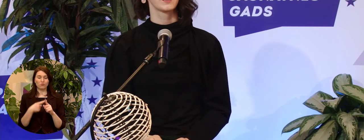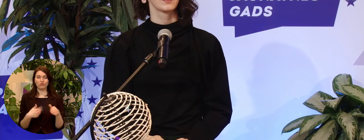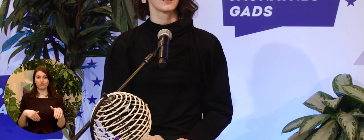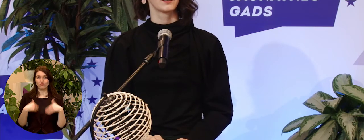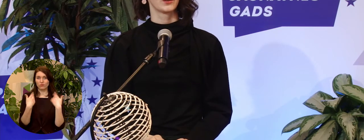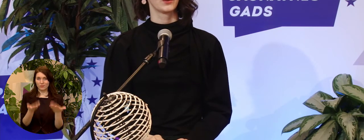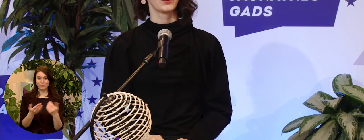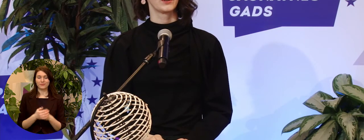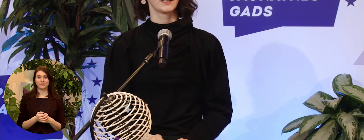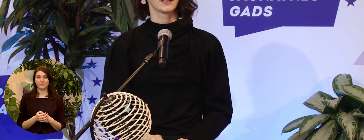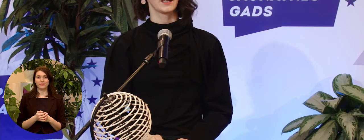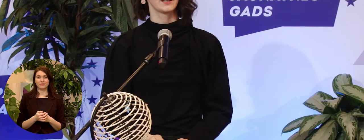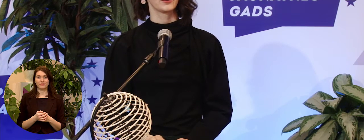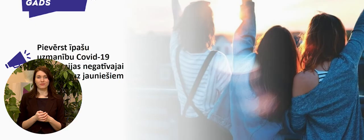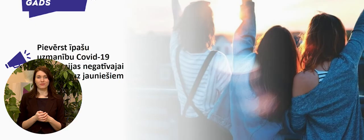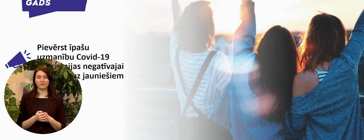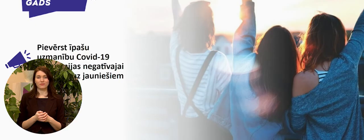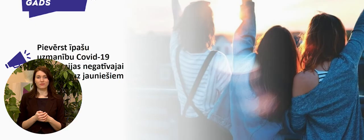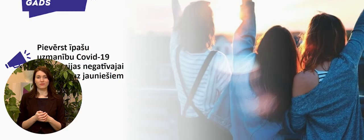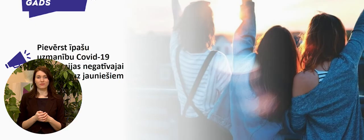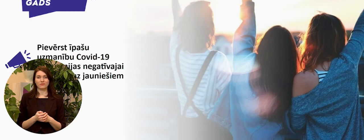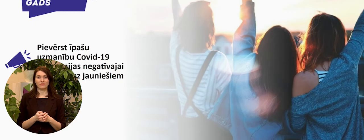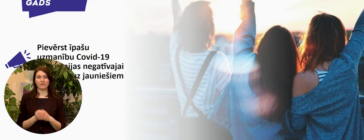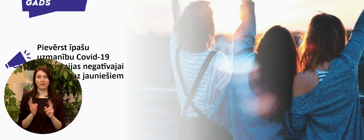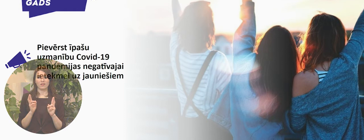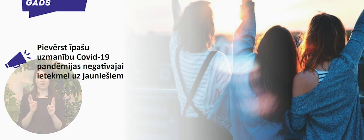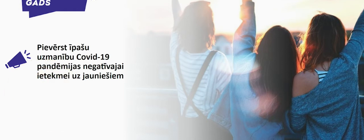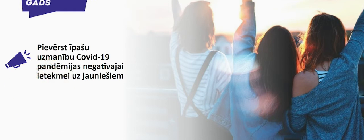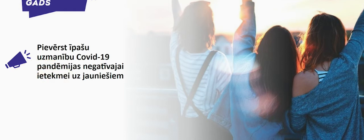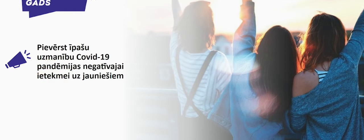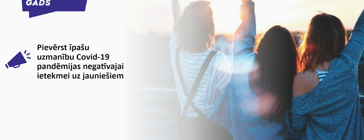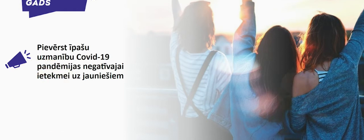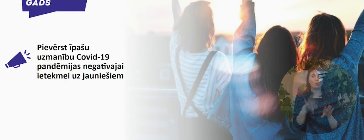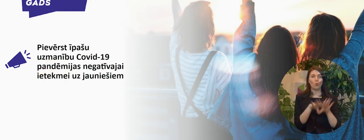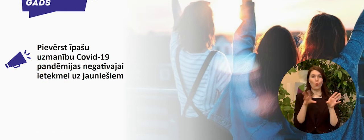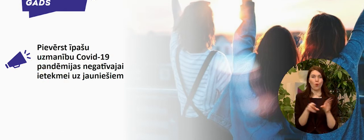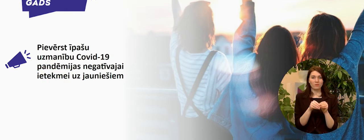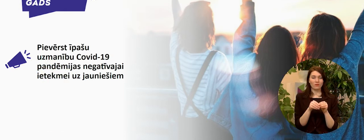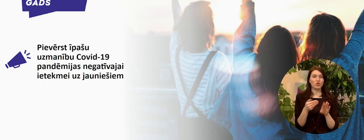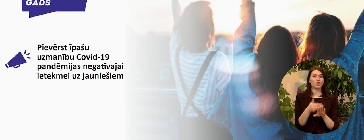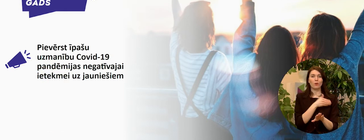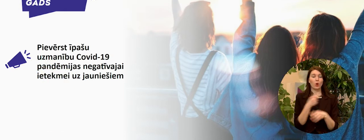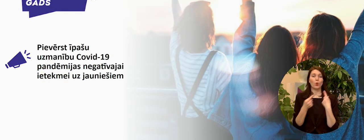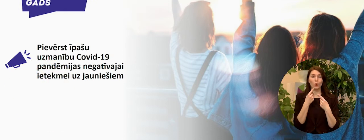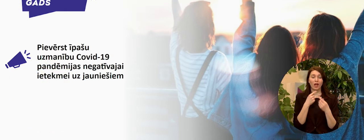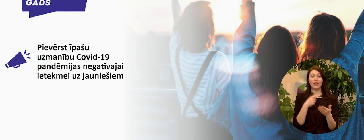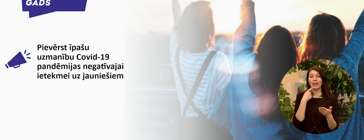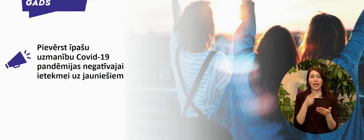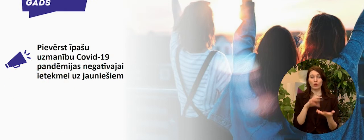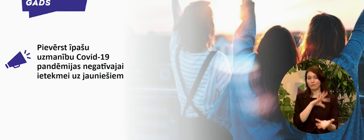Un, kā jau, es teiktu, kopasvelkot iepriekšējo runātāji teikto,